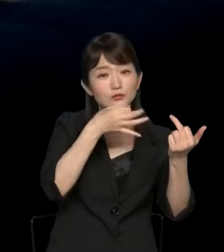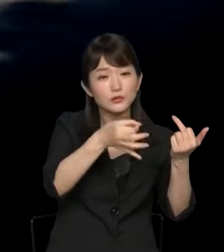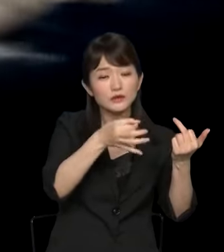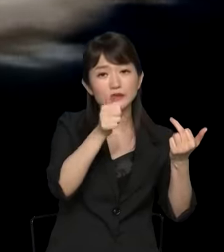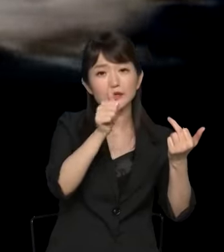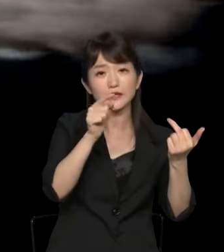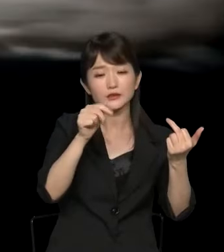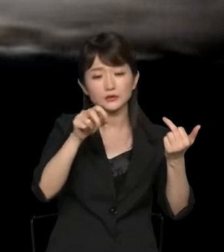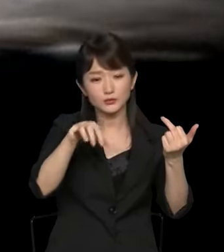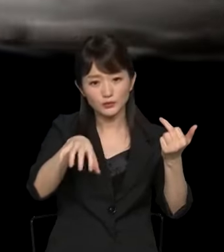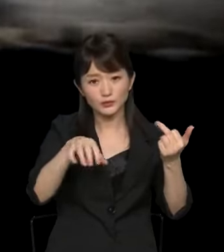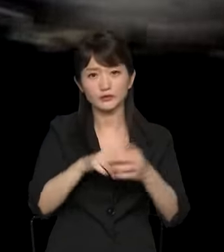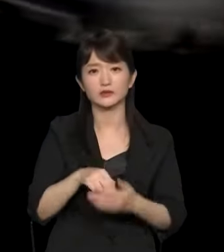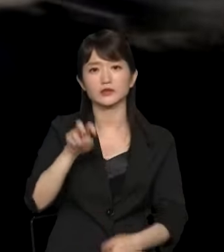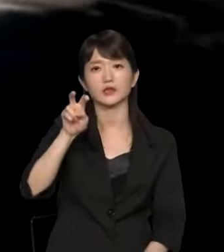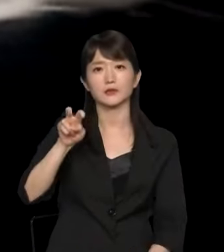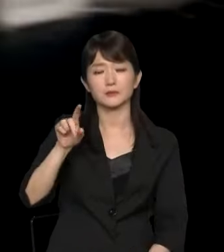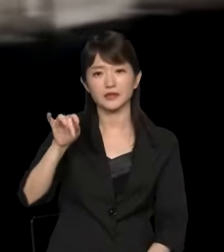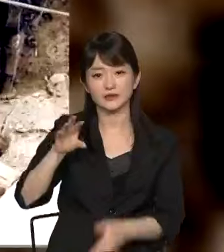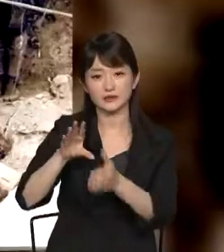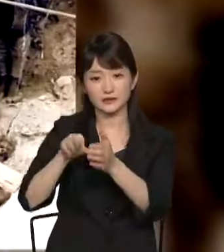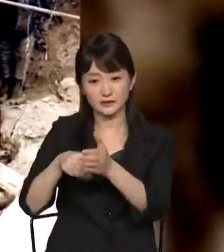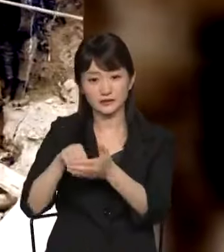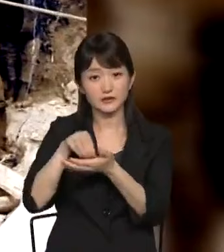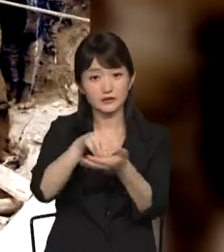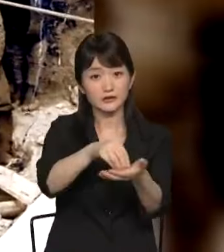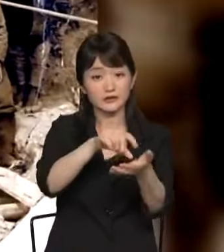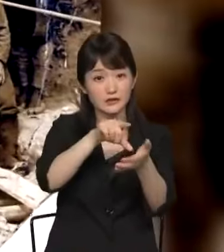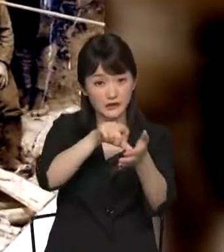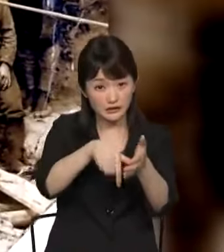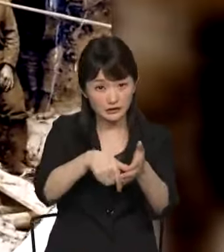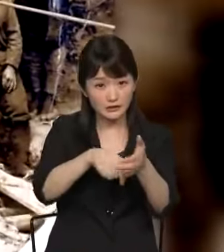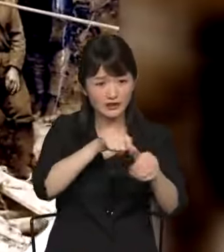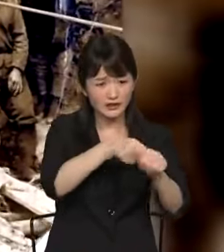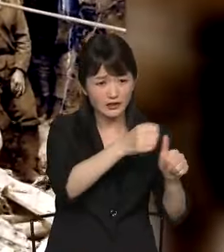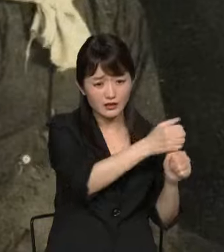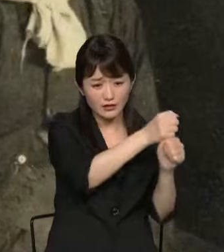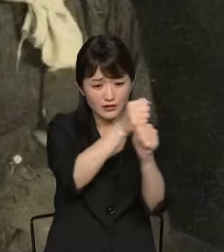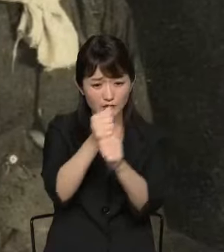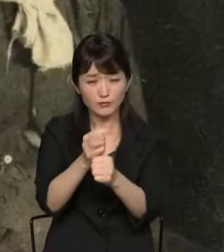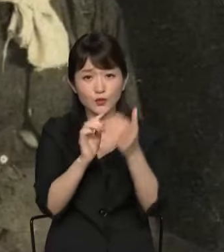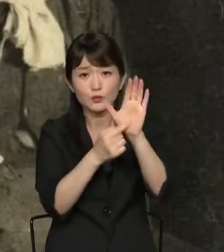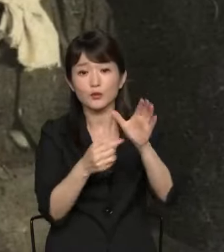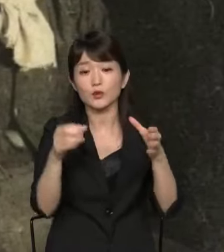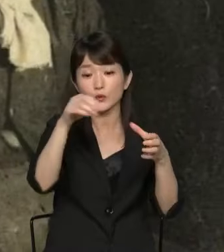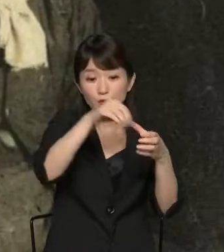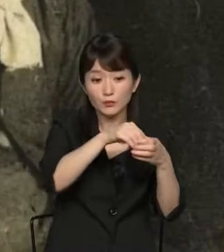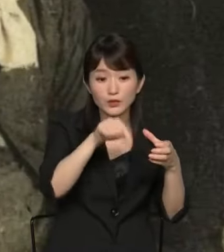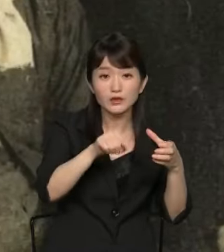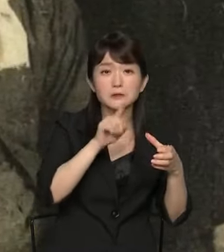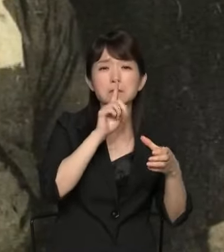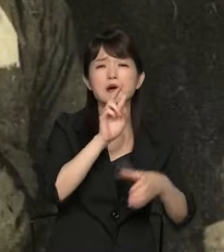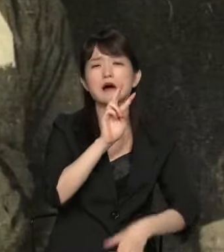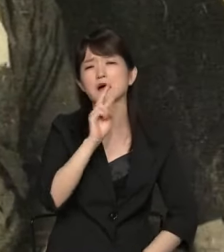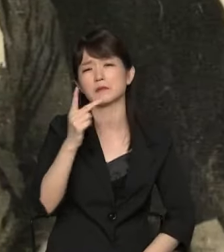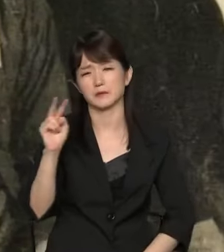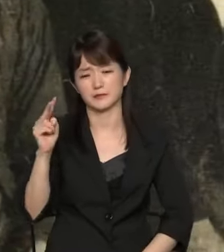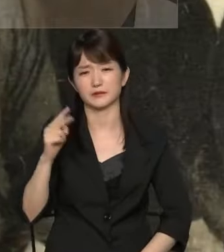메이지 산업혁명 유산 등재 당시에는 강제성 문구를 포함하겠다는 한일 간 합의를 일본 정부가 바로 번복했기